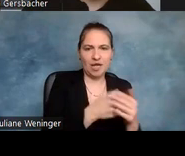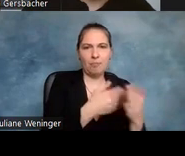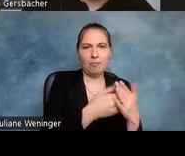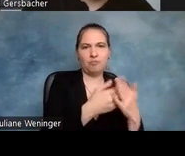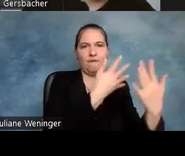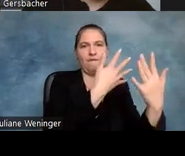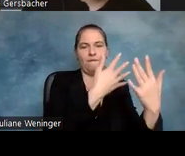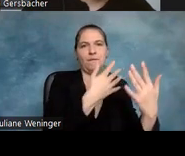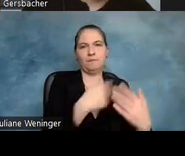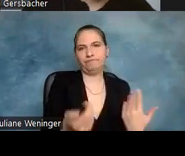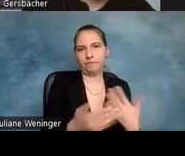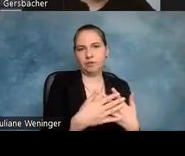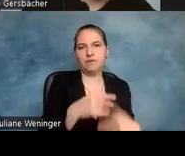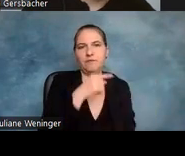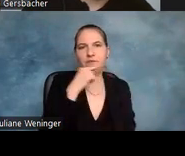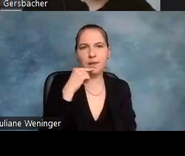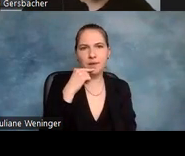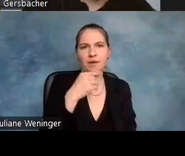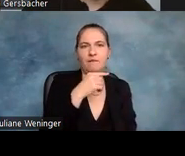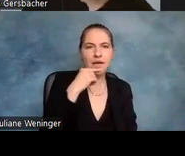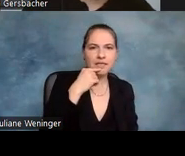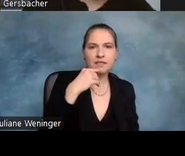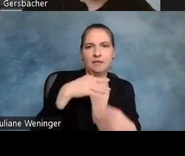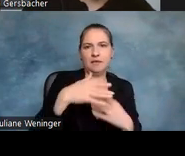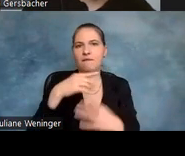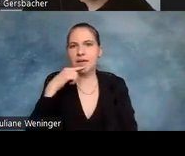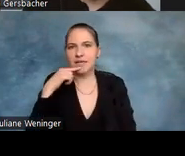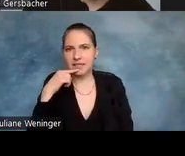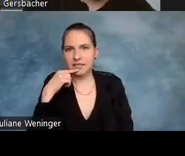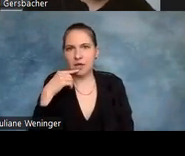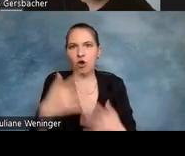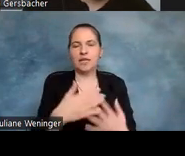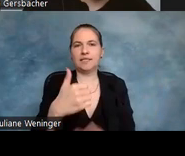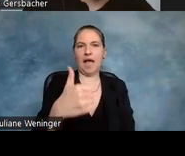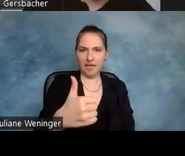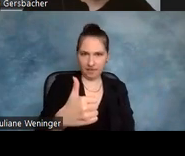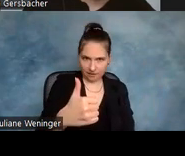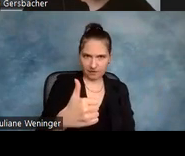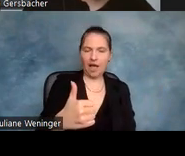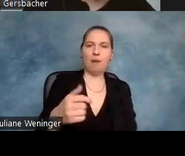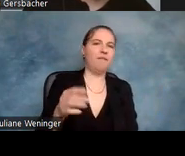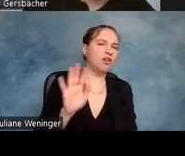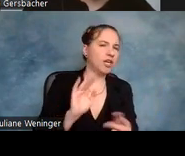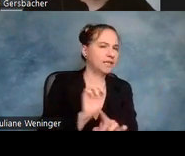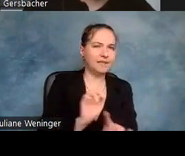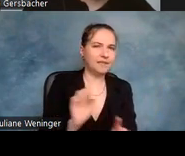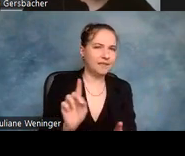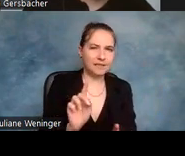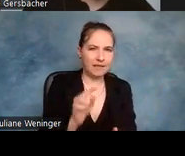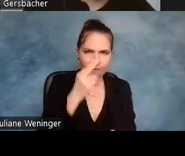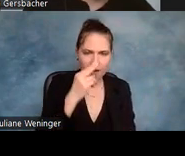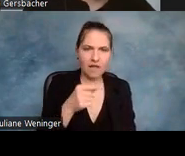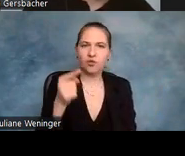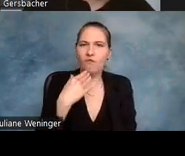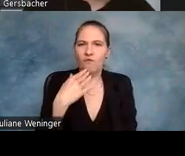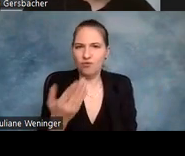weiß, hat einen Kontrast von 1 und wird nicht gesehen, aber das wird dann vermutlich kein Fehler sein, sondern das wollte man auch, dass